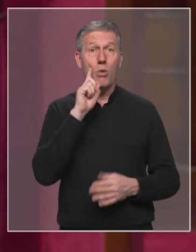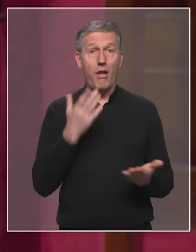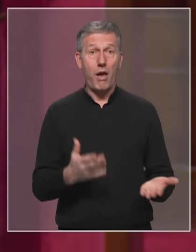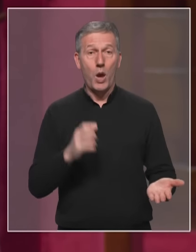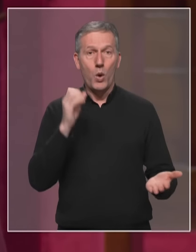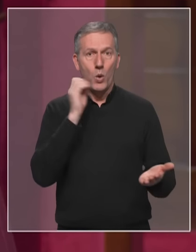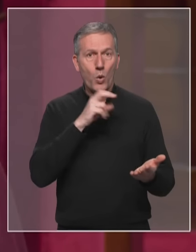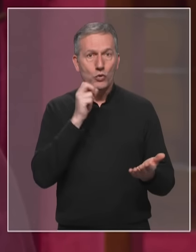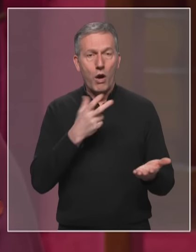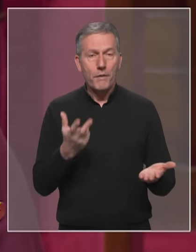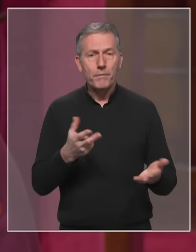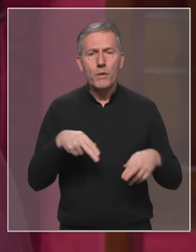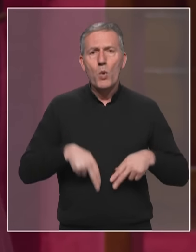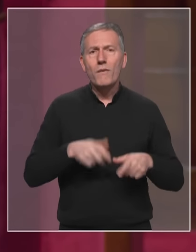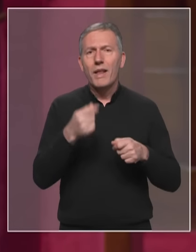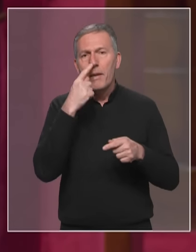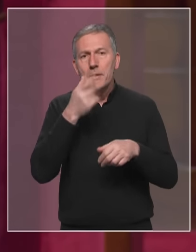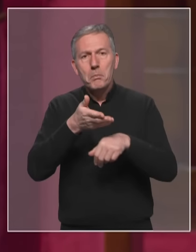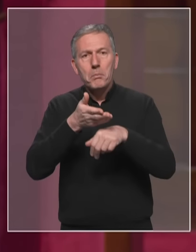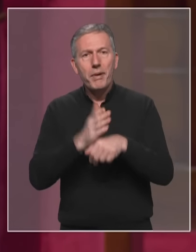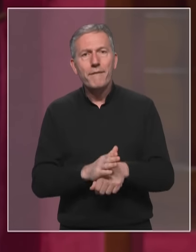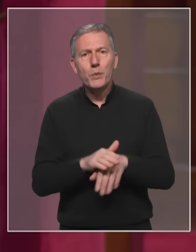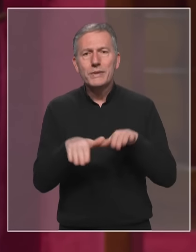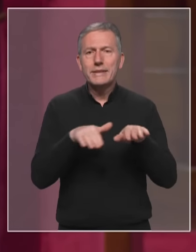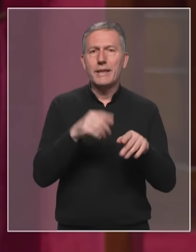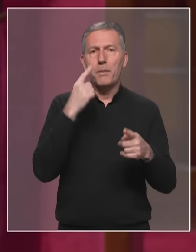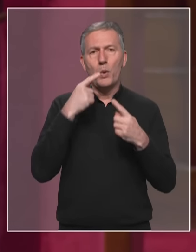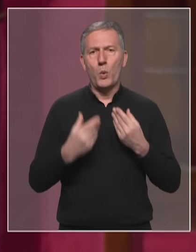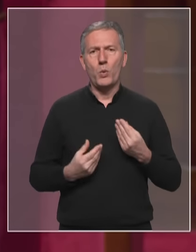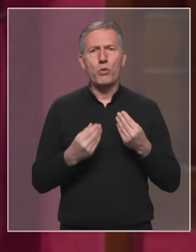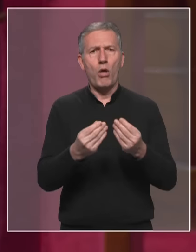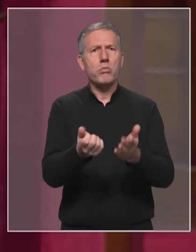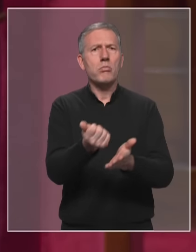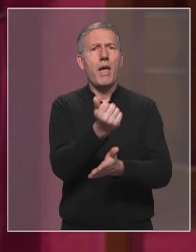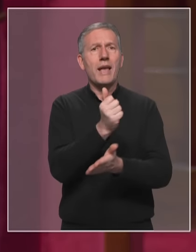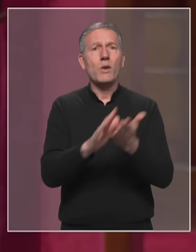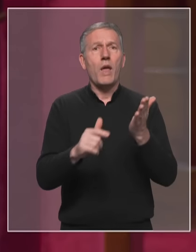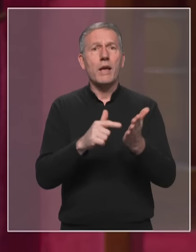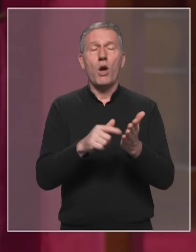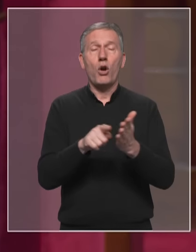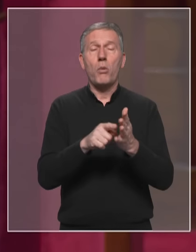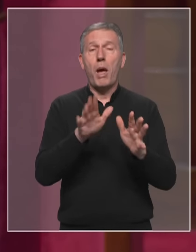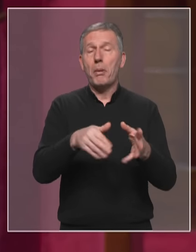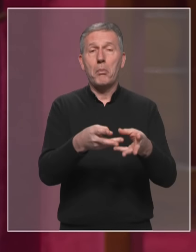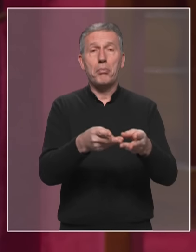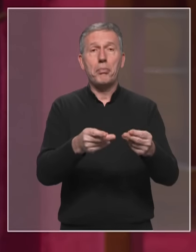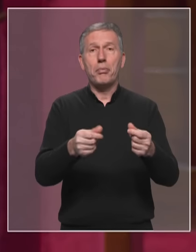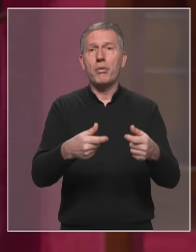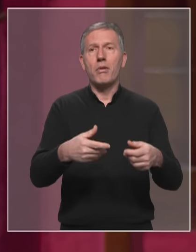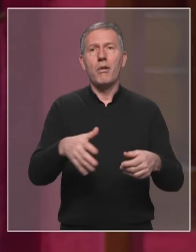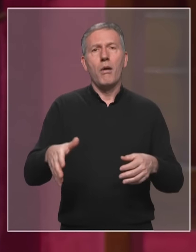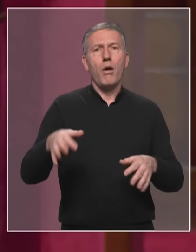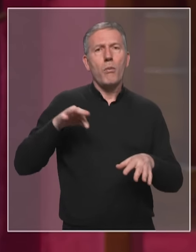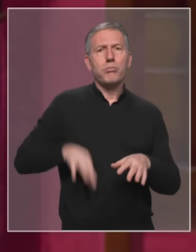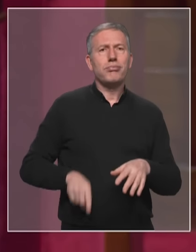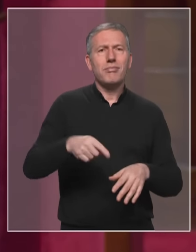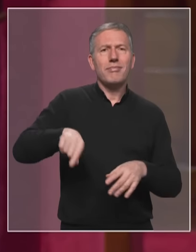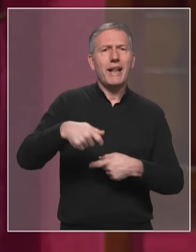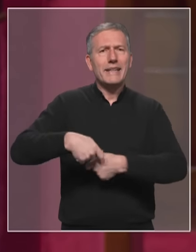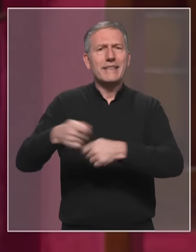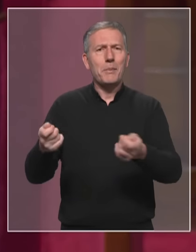Le gouvernement a-t-il prévu des mécanismes pour garantir que cette exonération n'aille pas se perdre dans les poches des distributeurs ? Une dernière